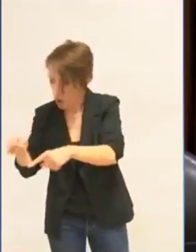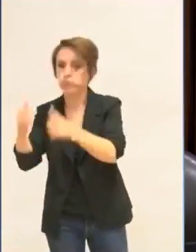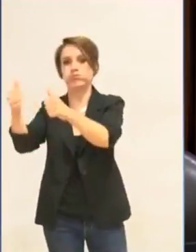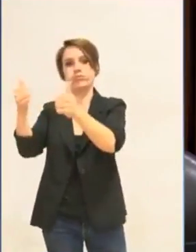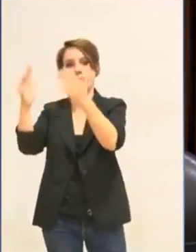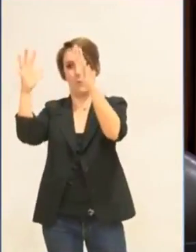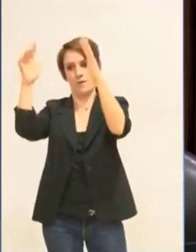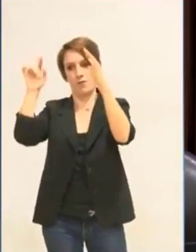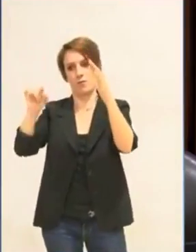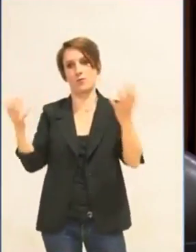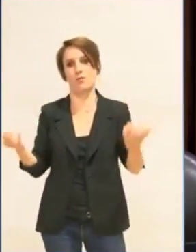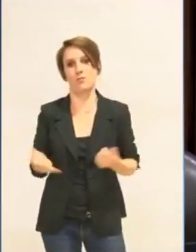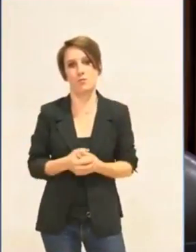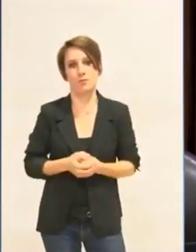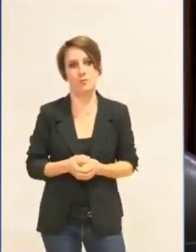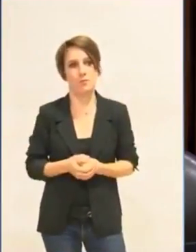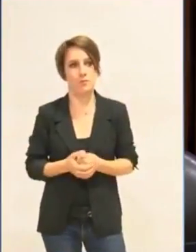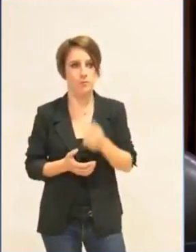valoriser.